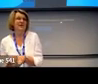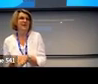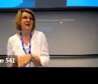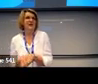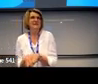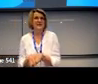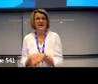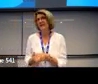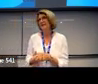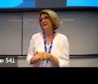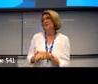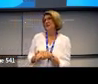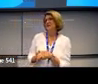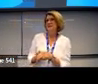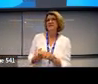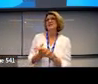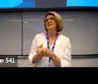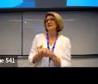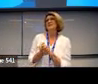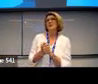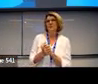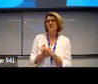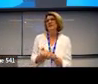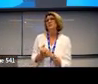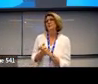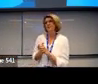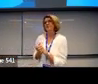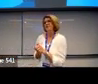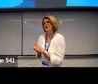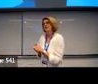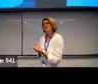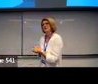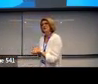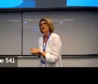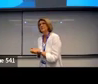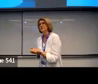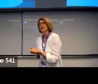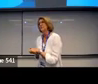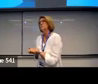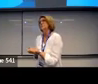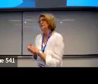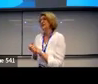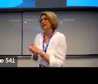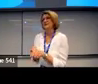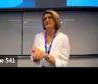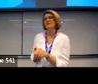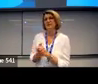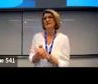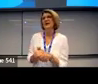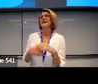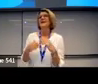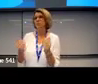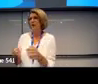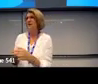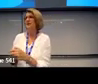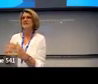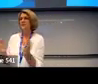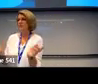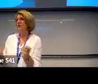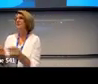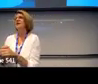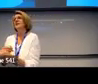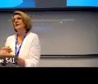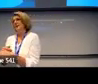années 2005, 2006, 2007, 2008, il y a eu plusieurs enquêtes qui ont démontré à quel point